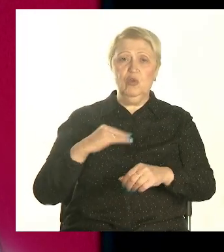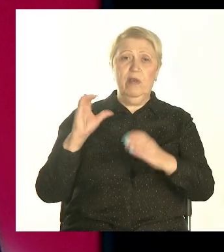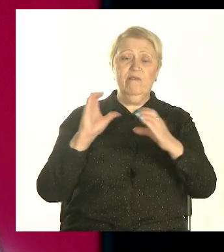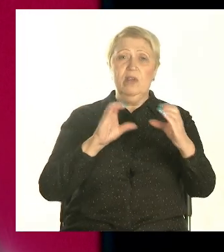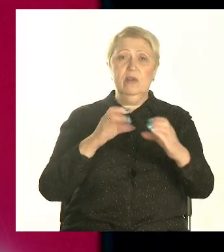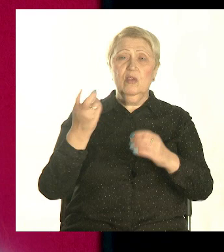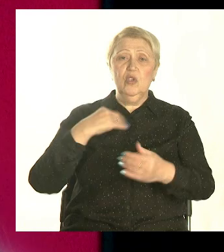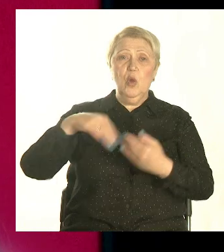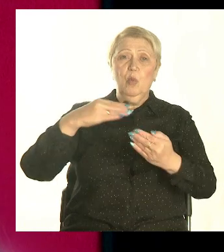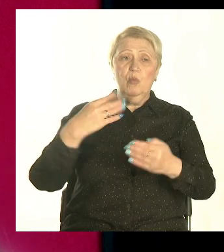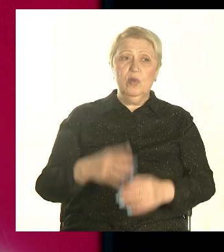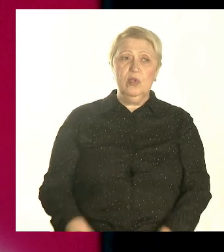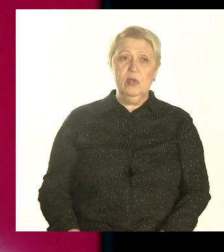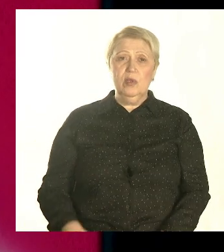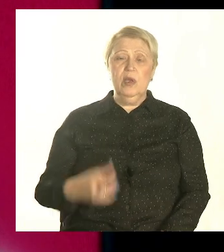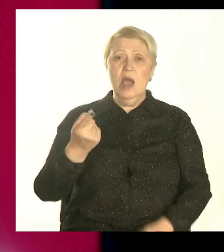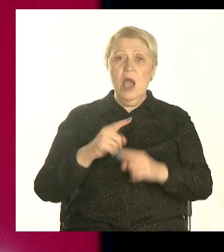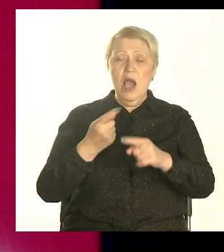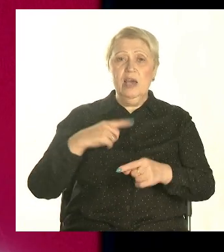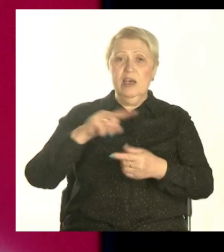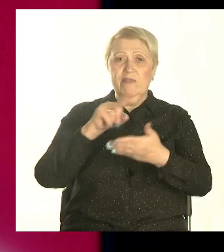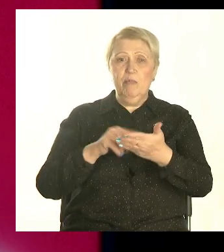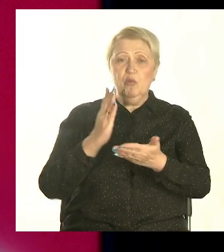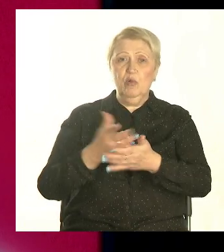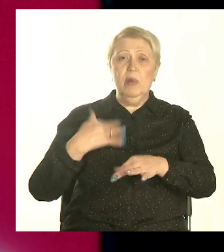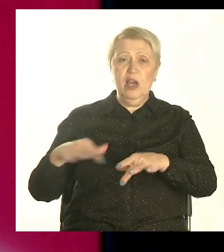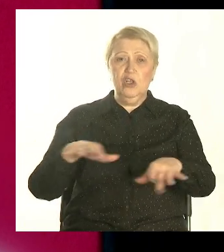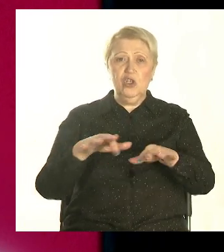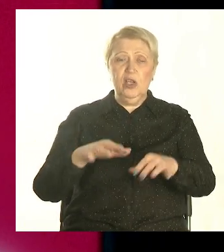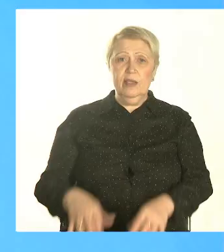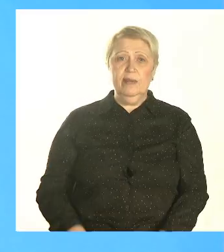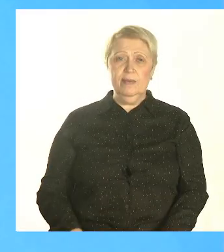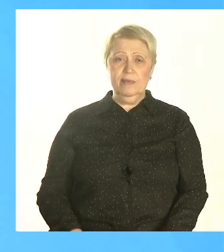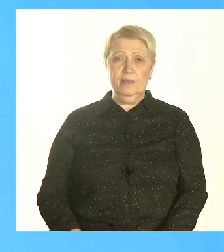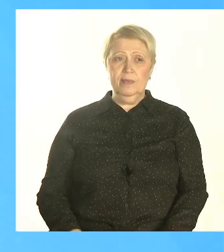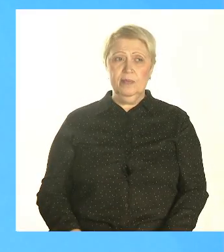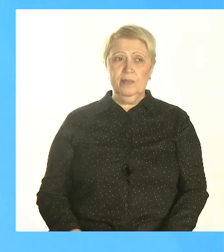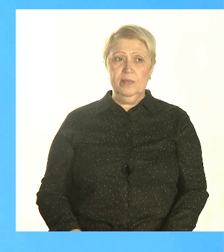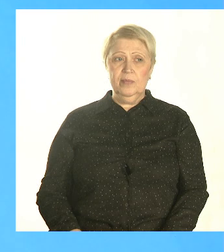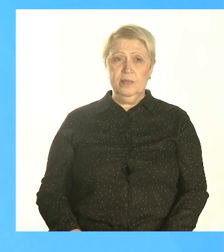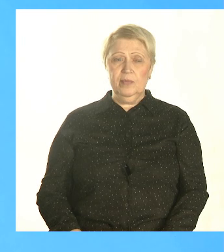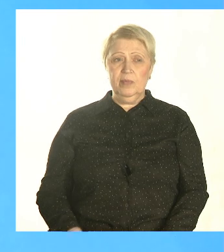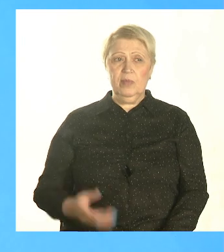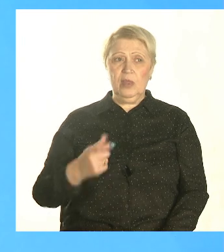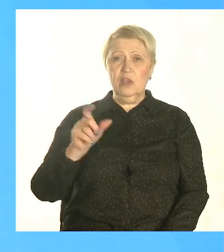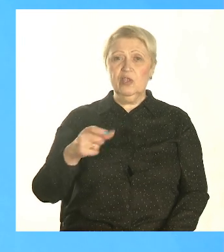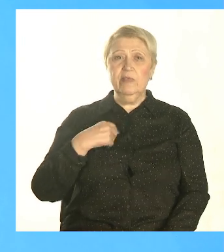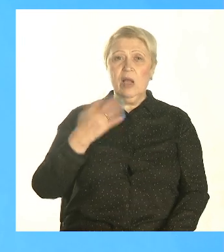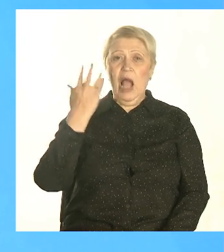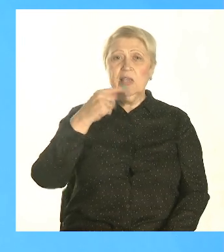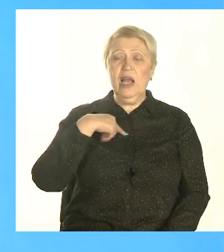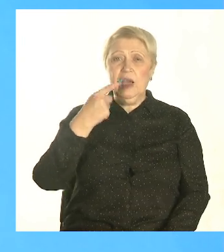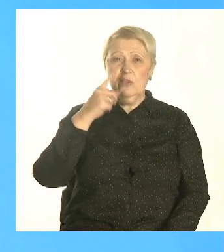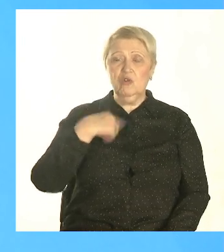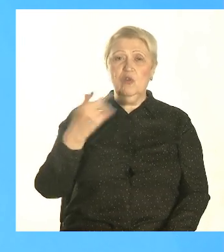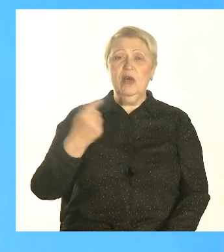вопрос мы решим до Нового года, еще время есть, поэтому не переживайте. Ключевое слово человека было, когда он говорил, это всегда